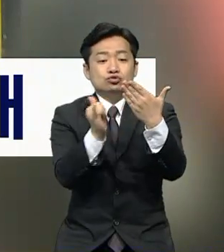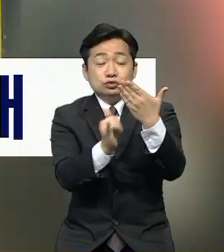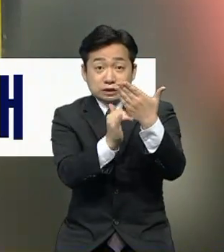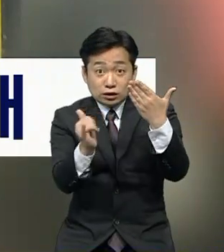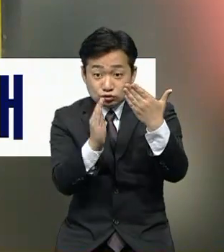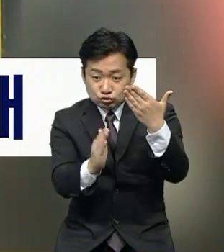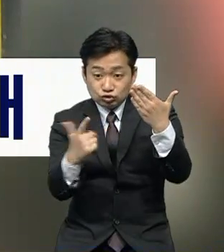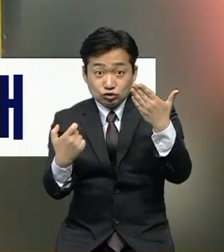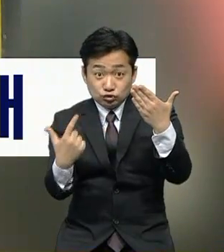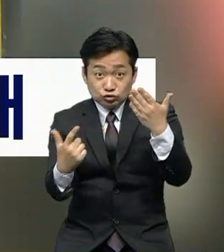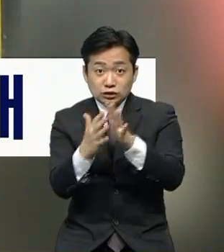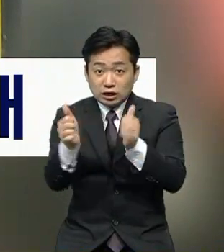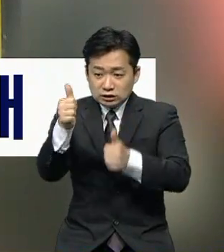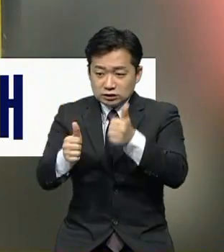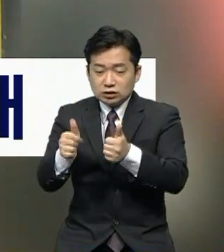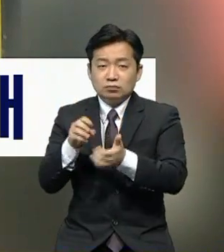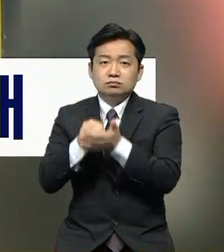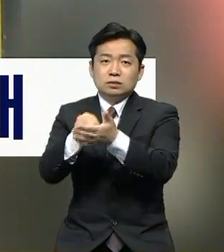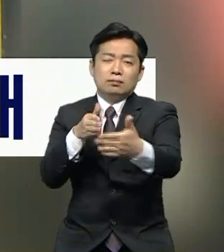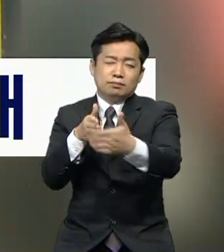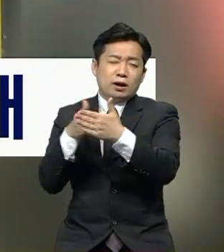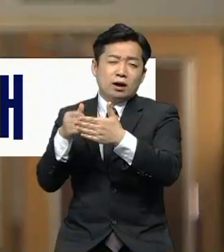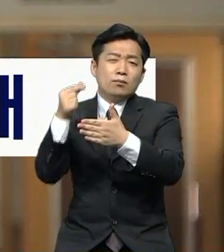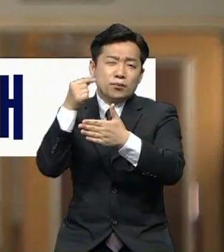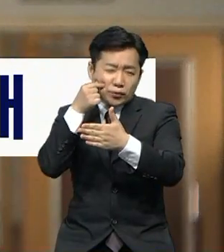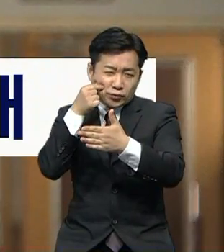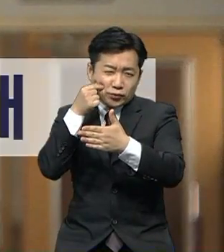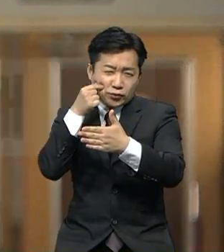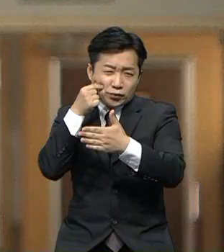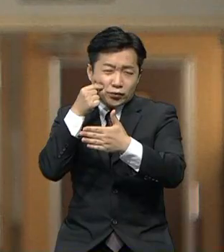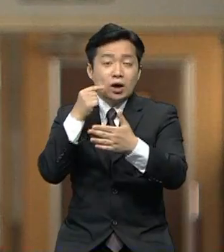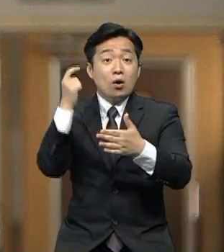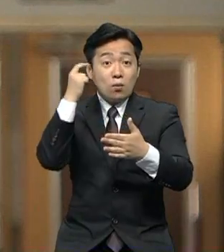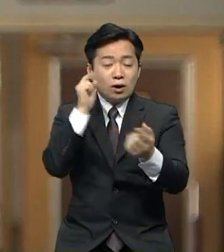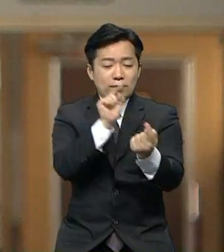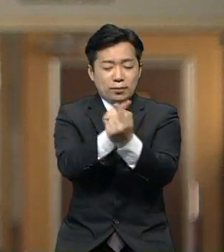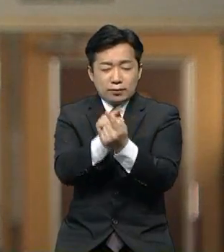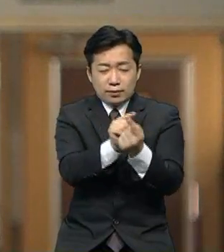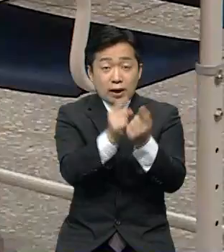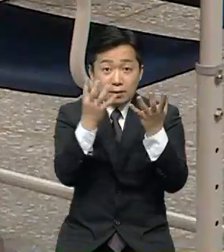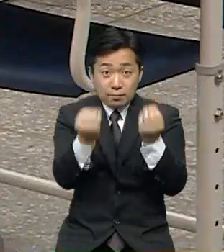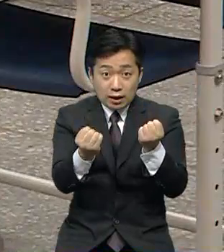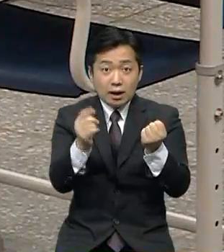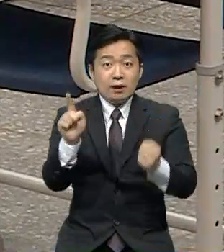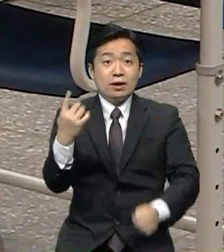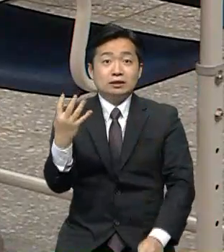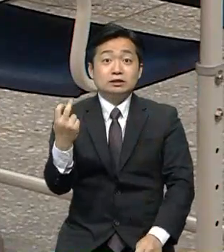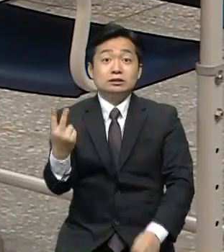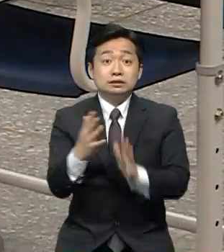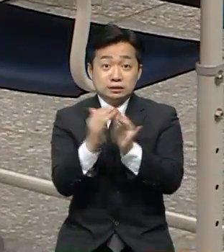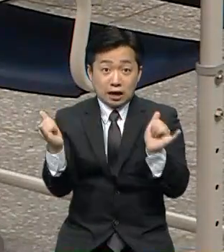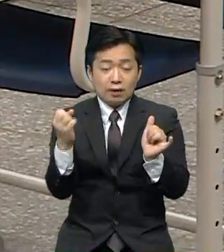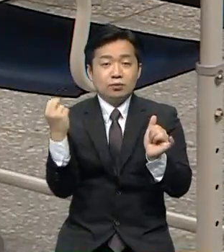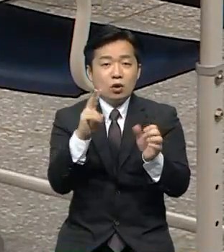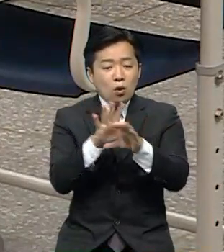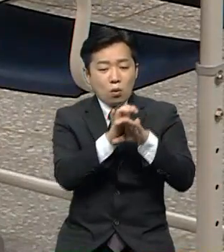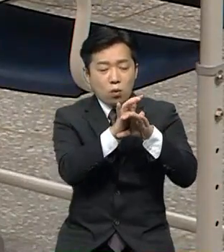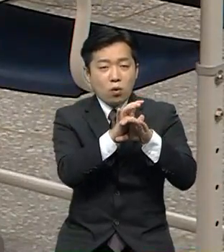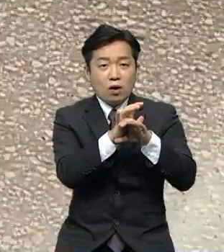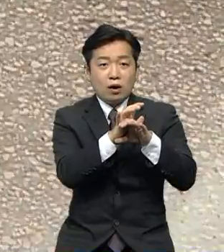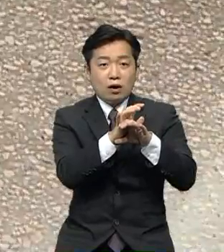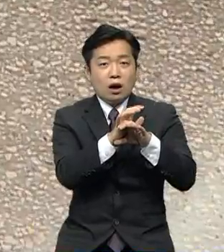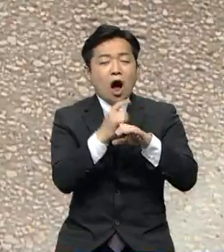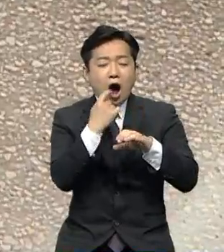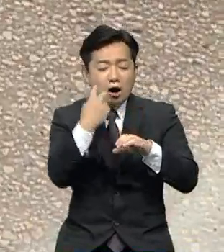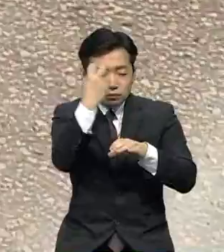교육부 방침에 따라 시험을 보지 못했습니다. 밀접 접촉자로 분류된 142명과 코로나 검사 대상자로